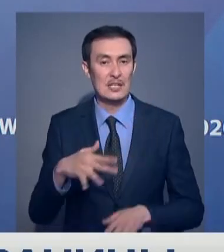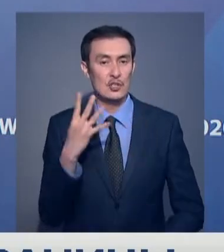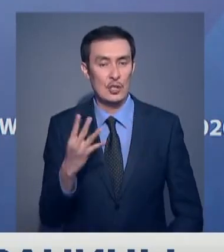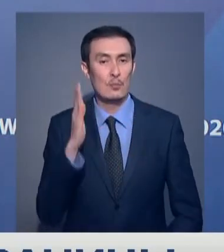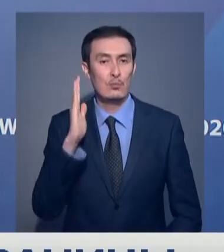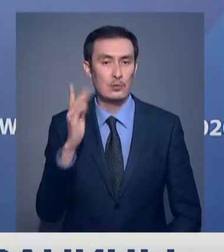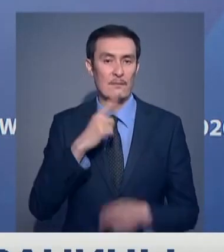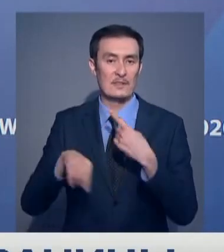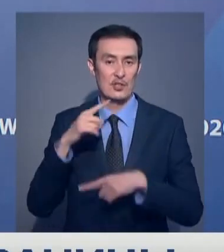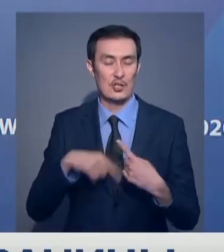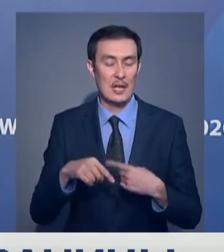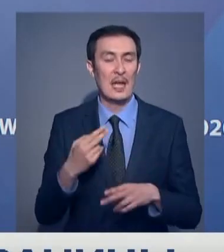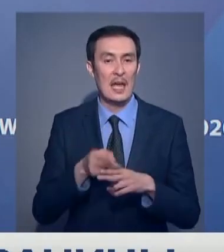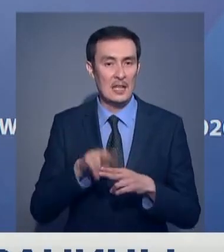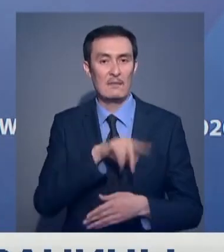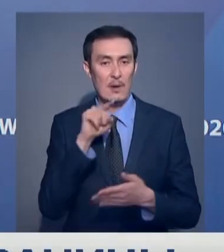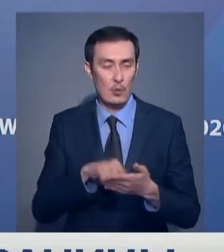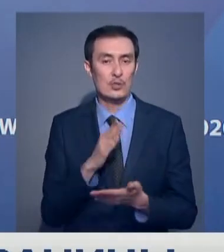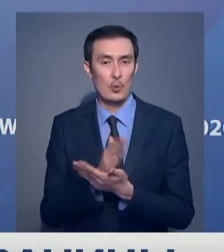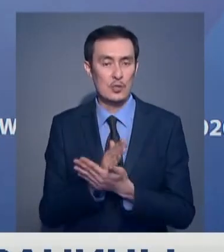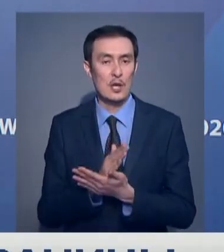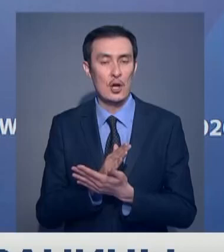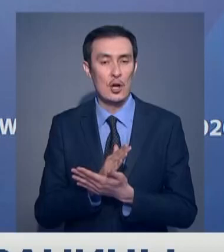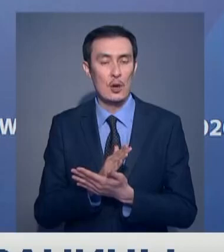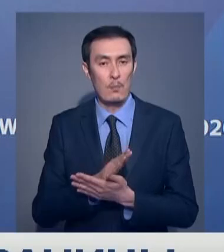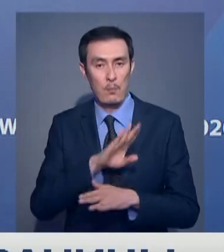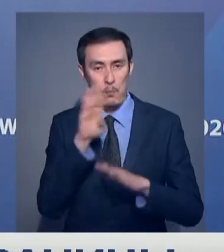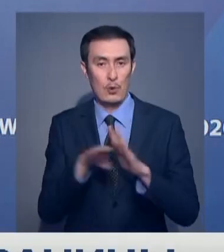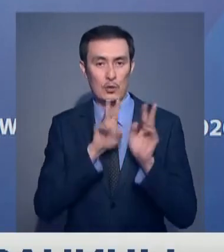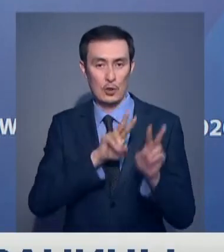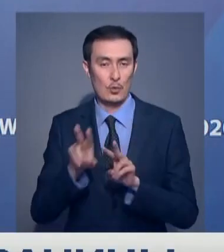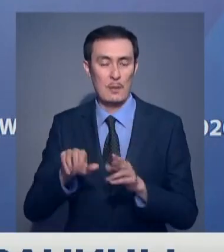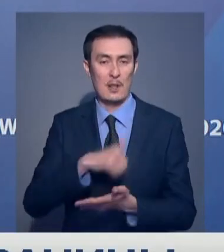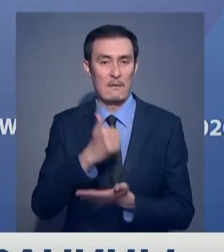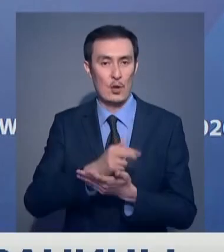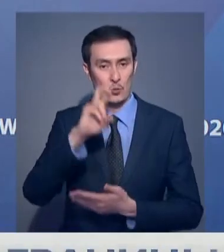754 будут возвращены. Этот вопрос находится на прямом контроле главы государства.